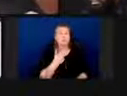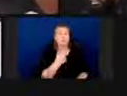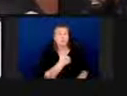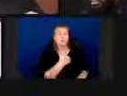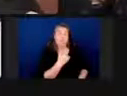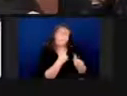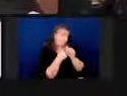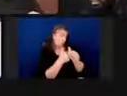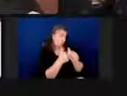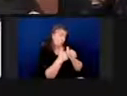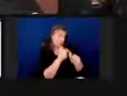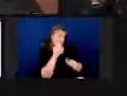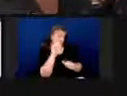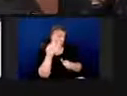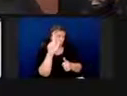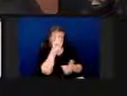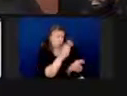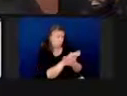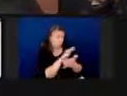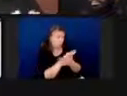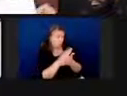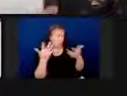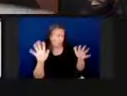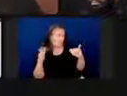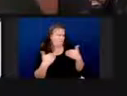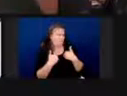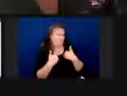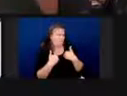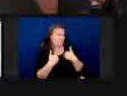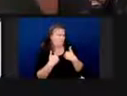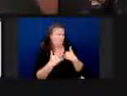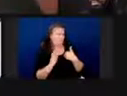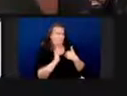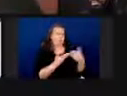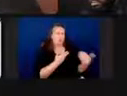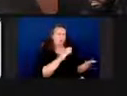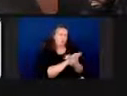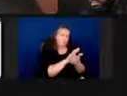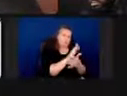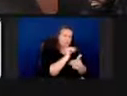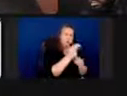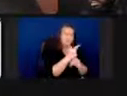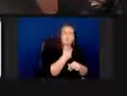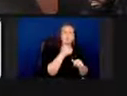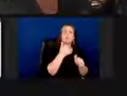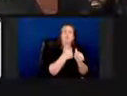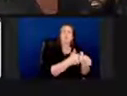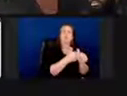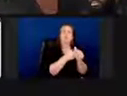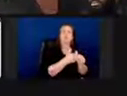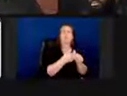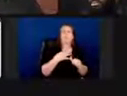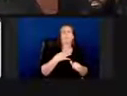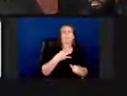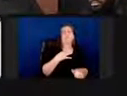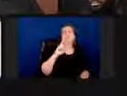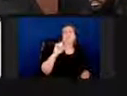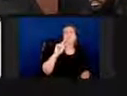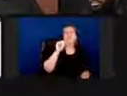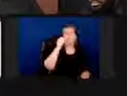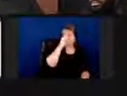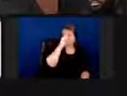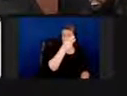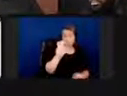متواجدة في المنصة القديمة إلى المنصة الجديدة، أو إلى طبعا